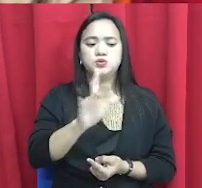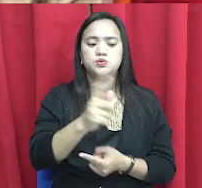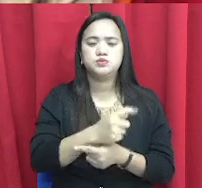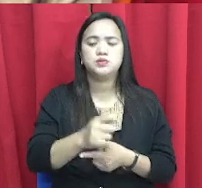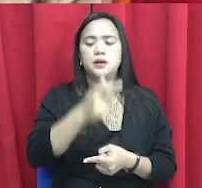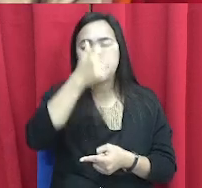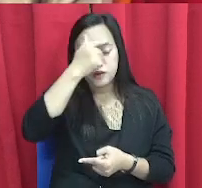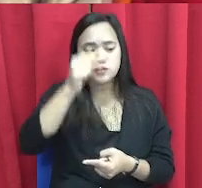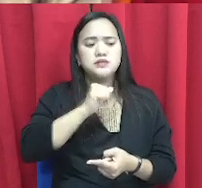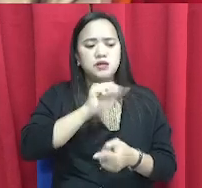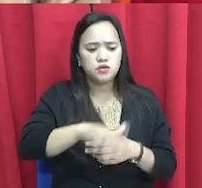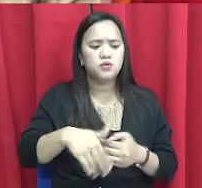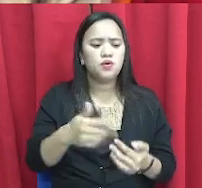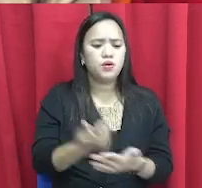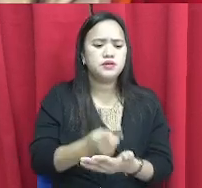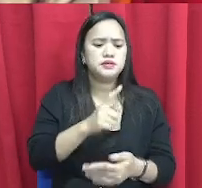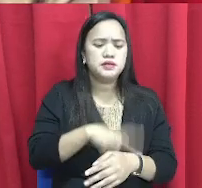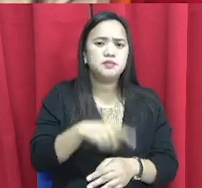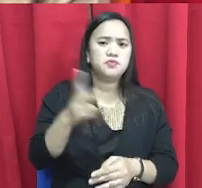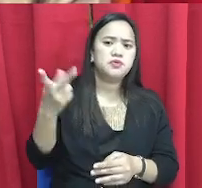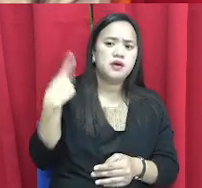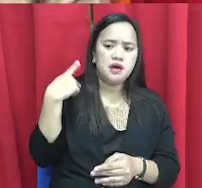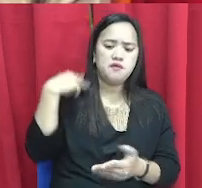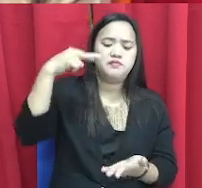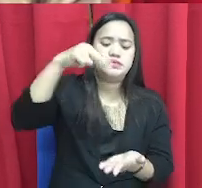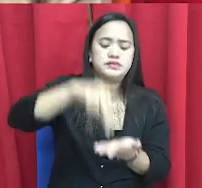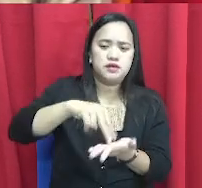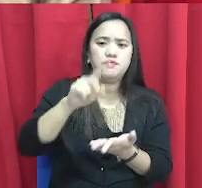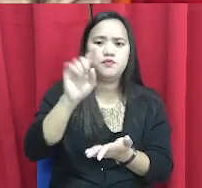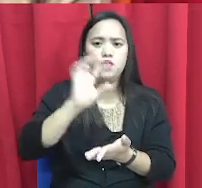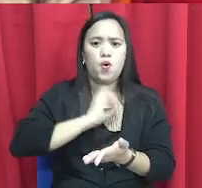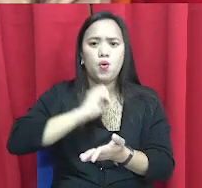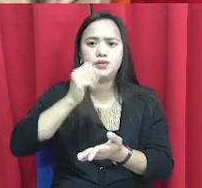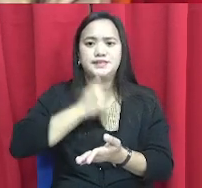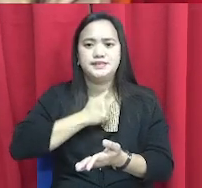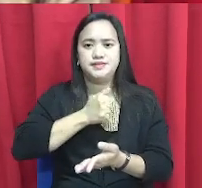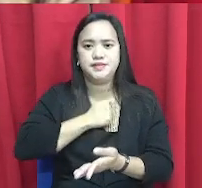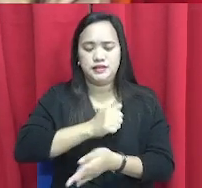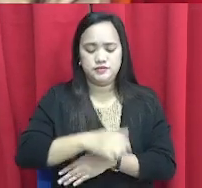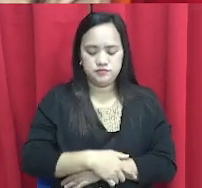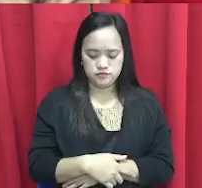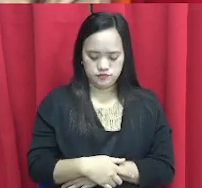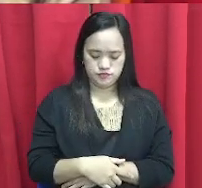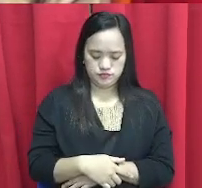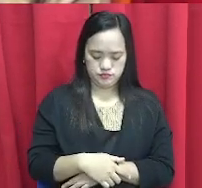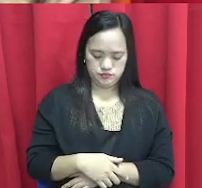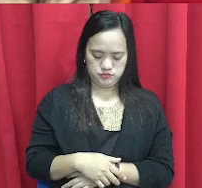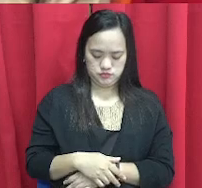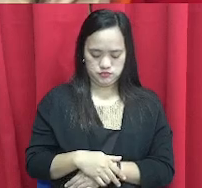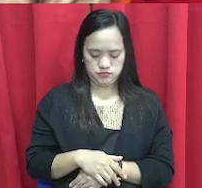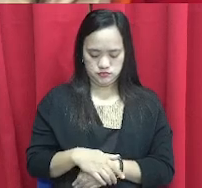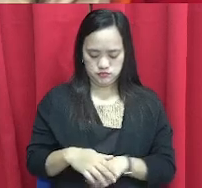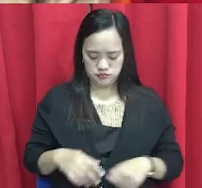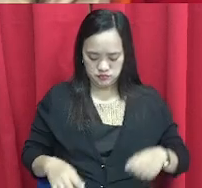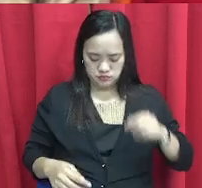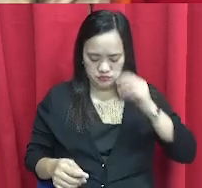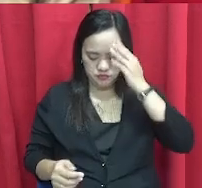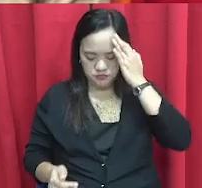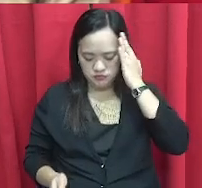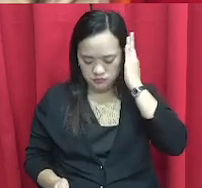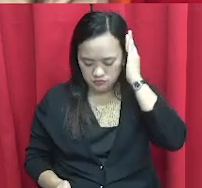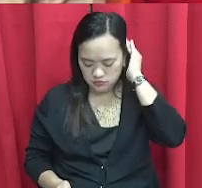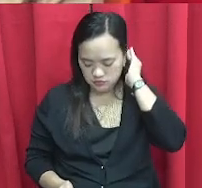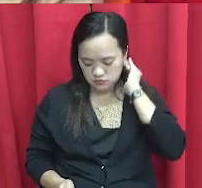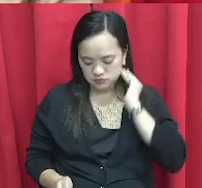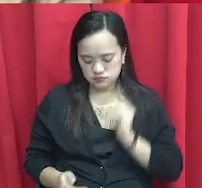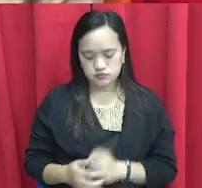kami Dapat kahit wala kami kaya mong tumayo mga kapatid abay malaking encouragement yun ah o